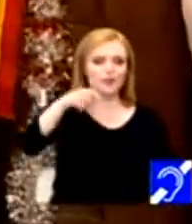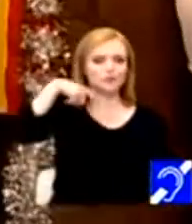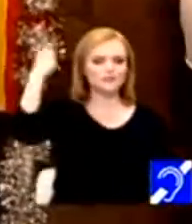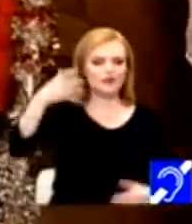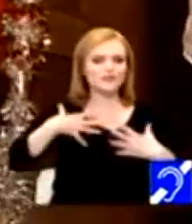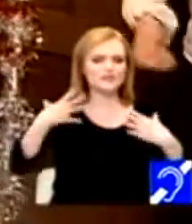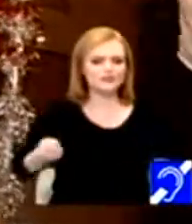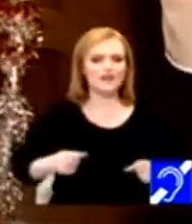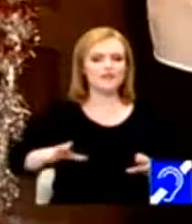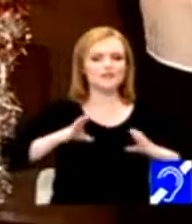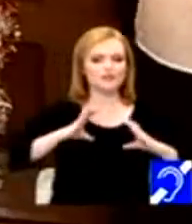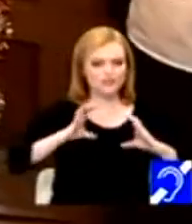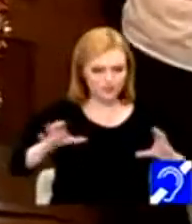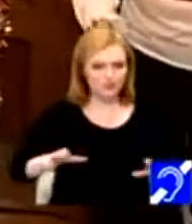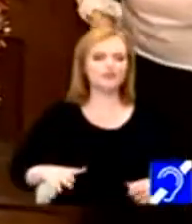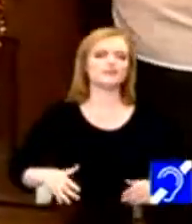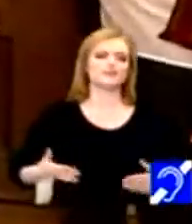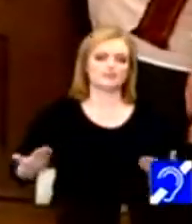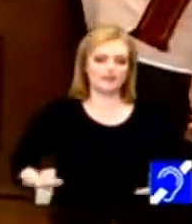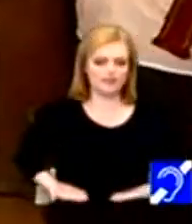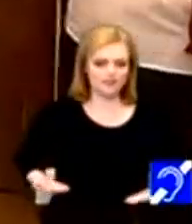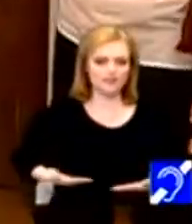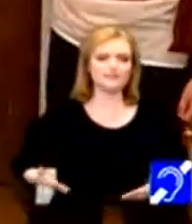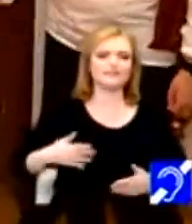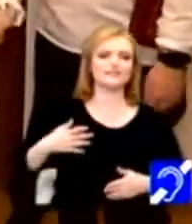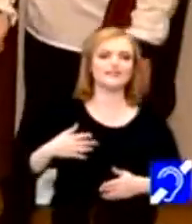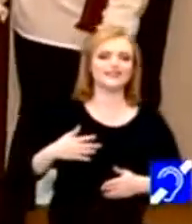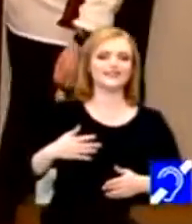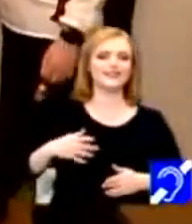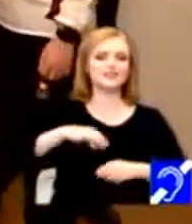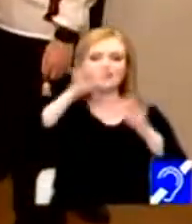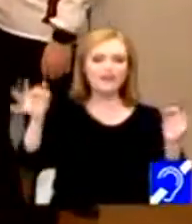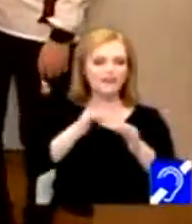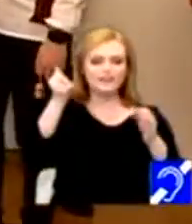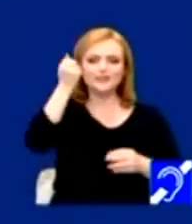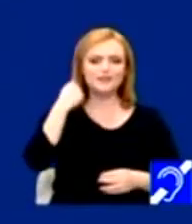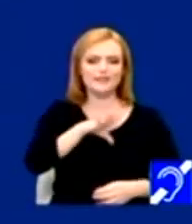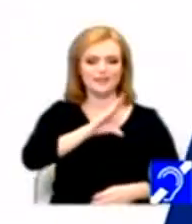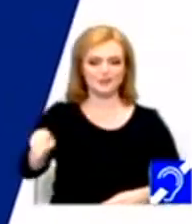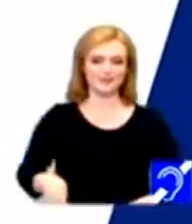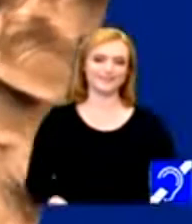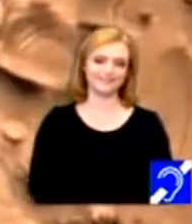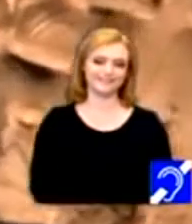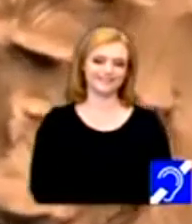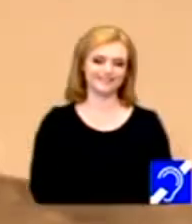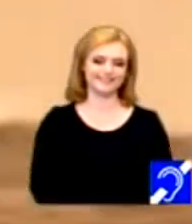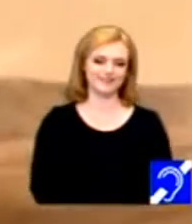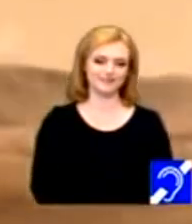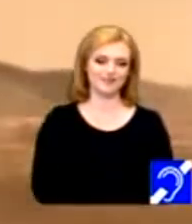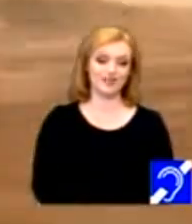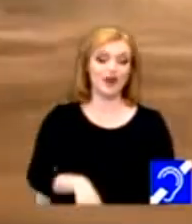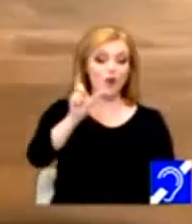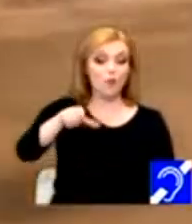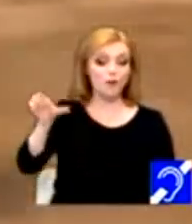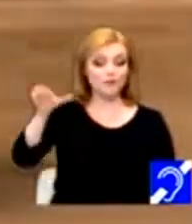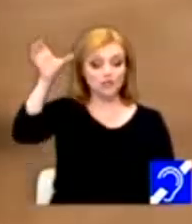să trăiți, să floriți și să nu îmbătrâniți. Oamenii de știință